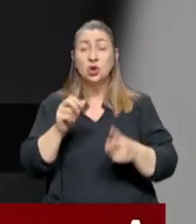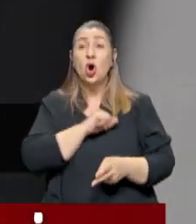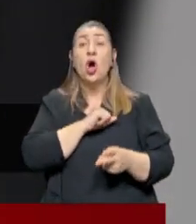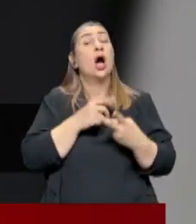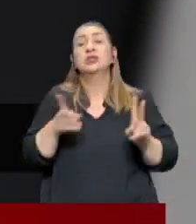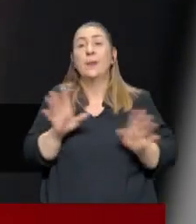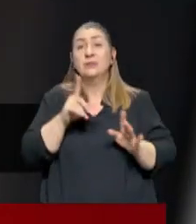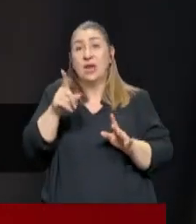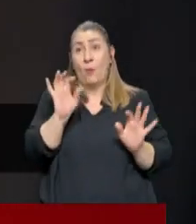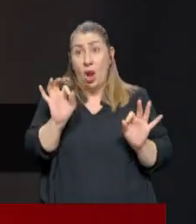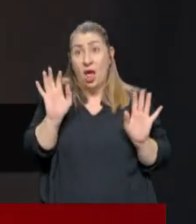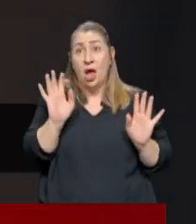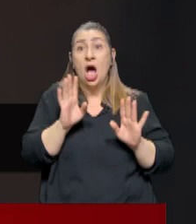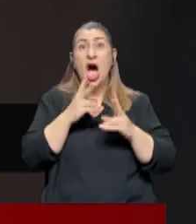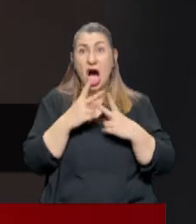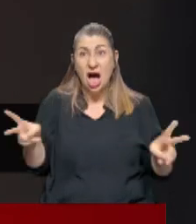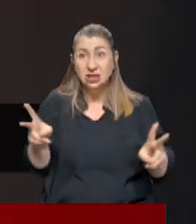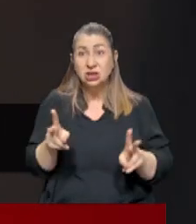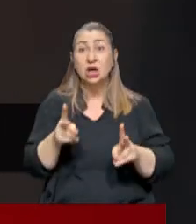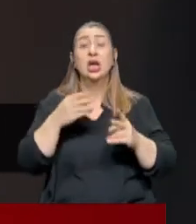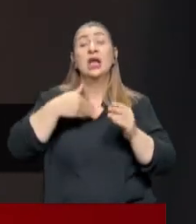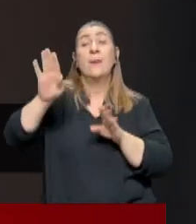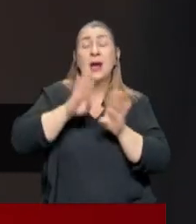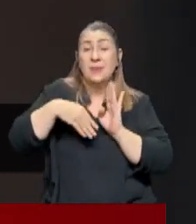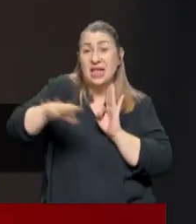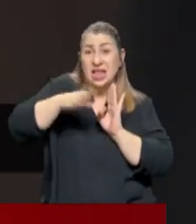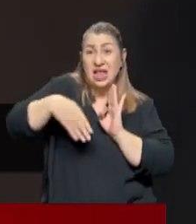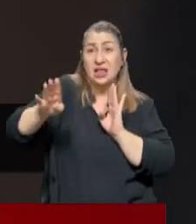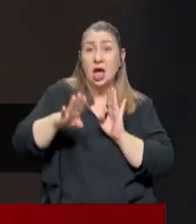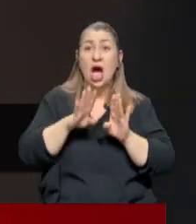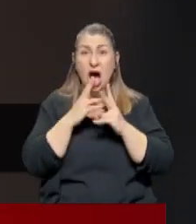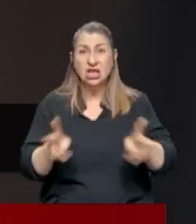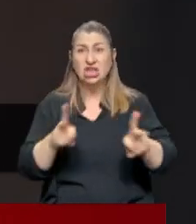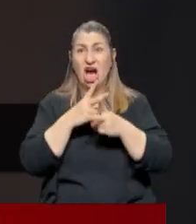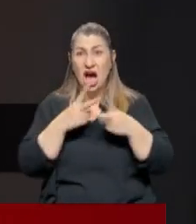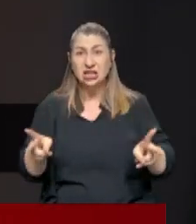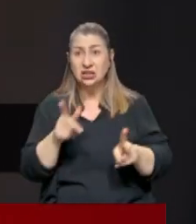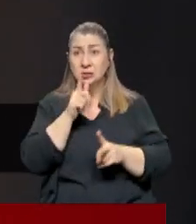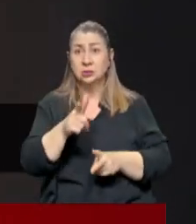Korkuyorum, açamam sen bu haldeyken. Git kapıdan, kapıdan git.